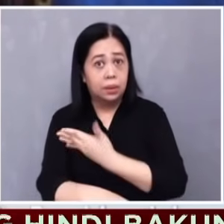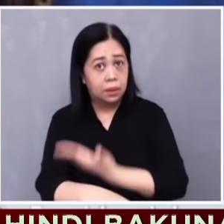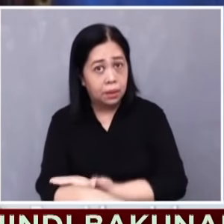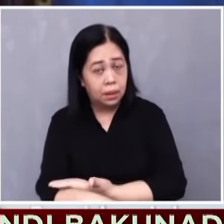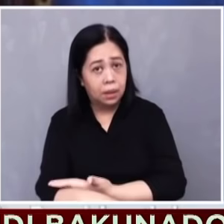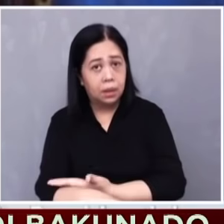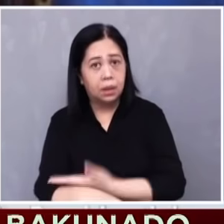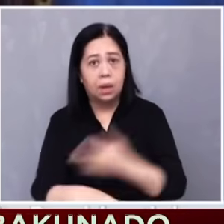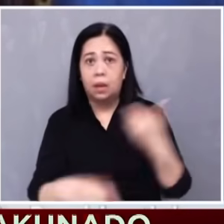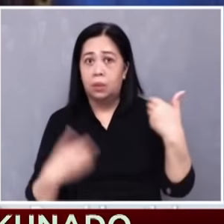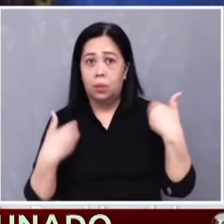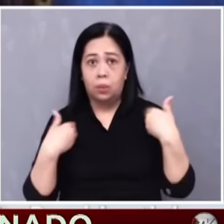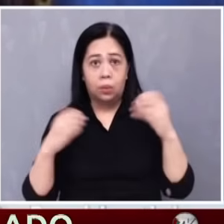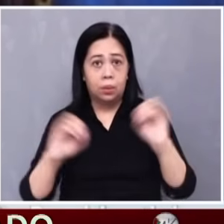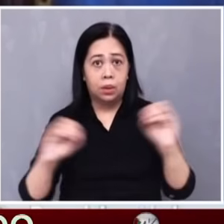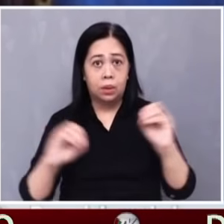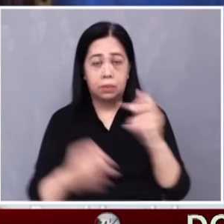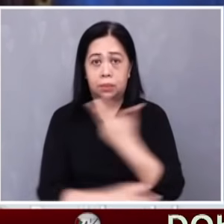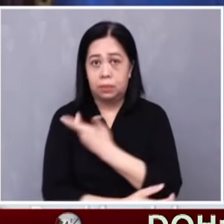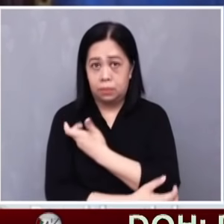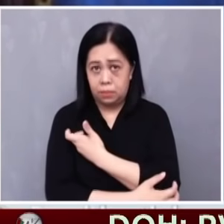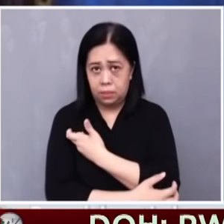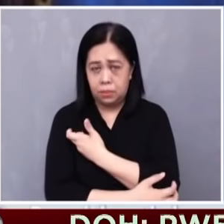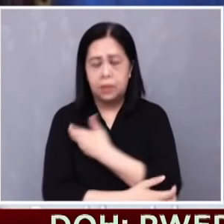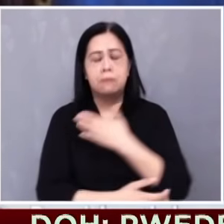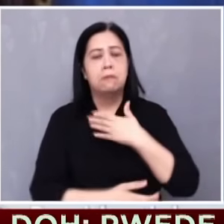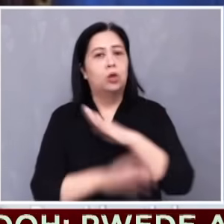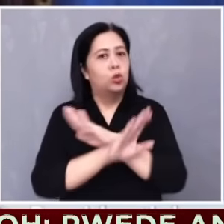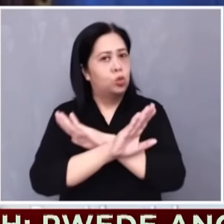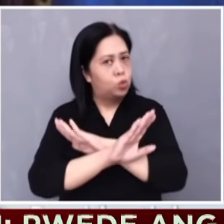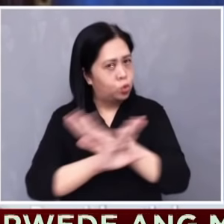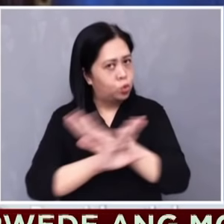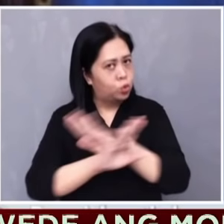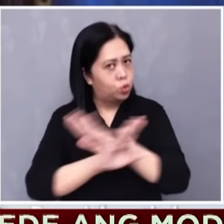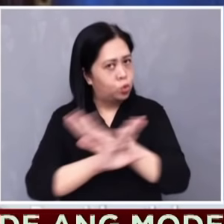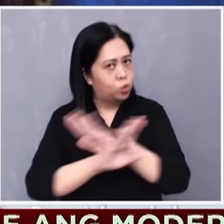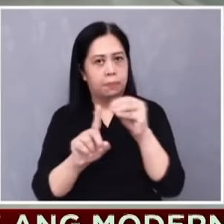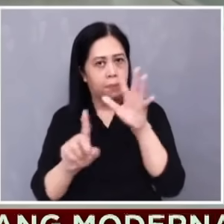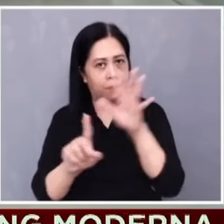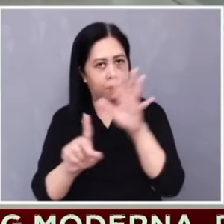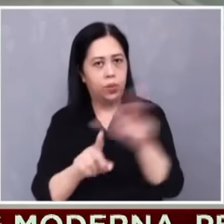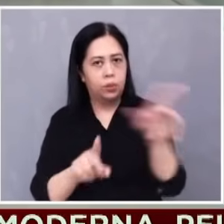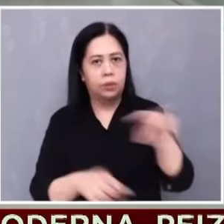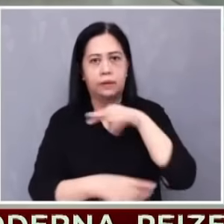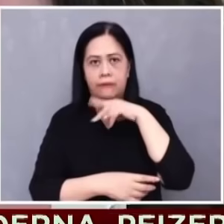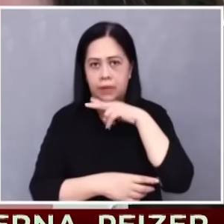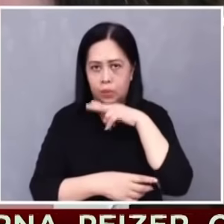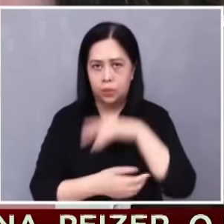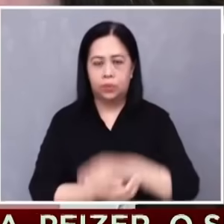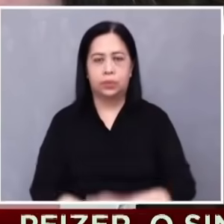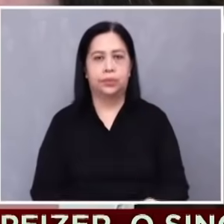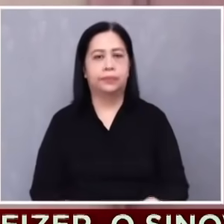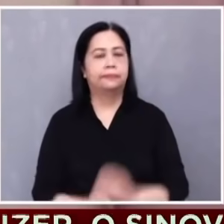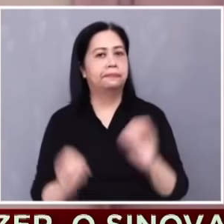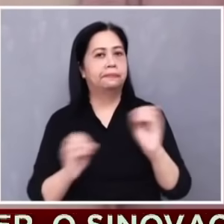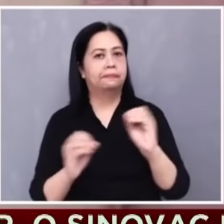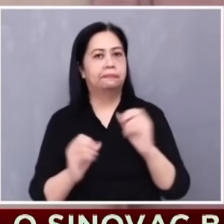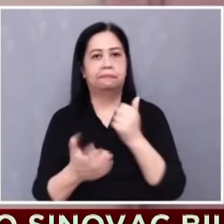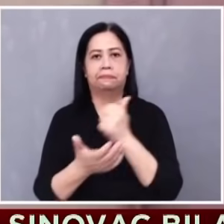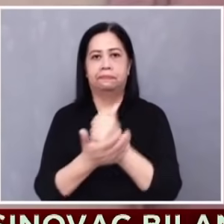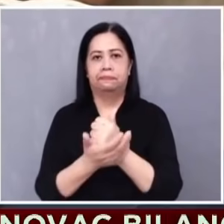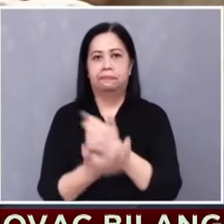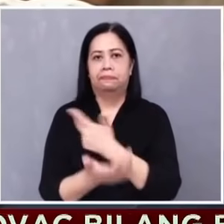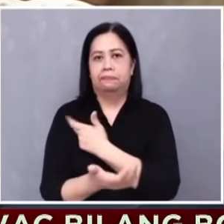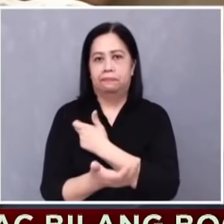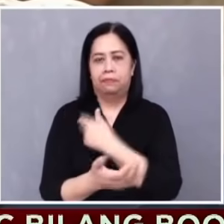pa bakunado, do not expose them to the virus. Wala pa rin inaaprubahang bakuna para sa